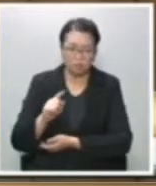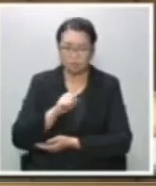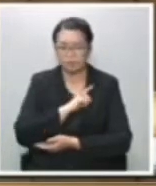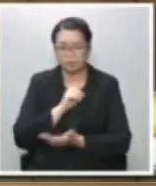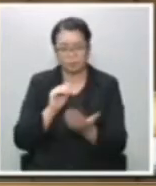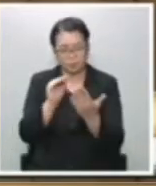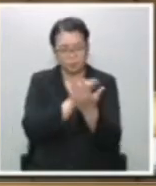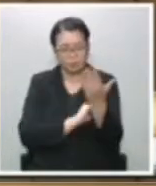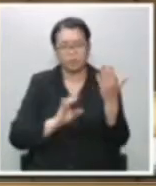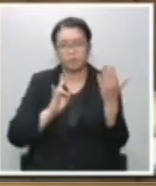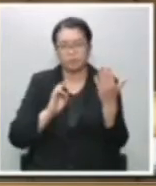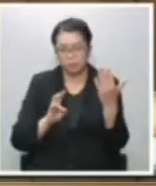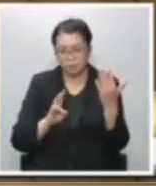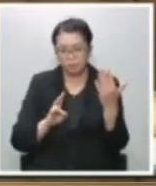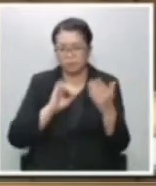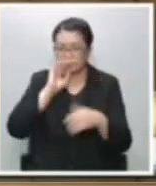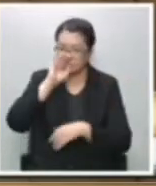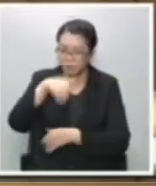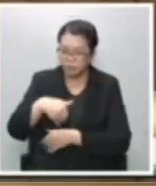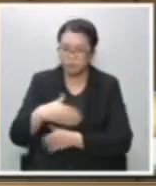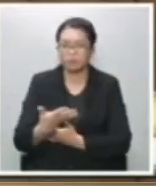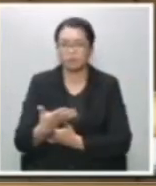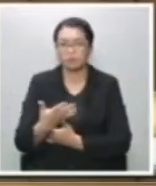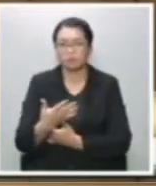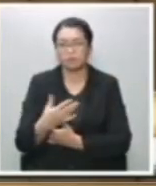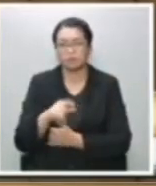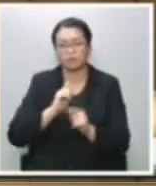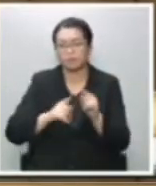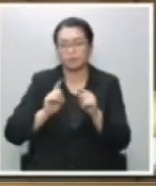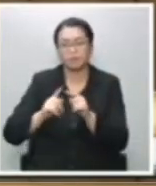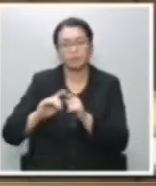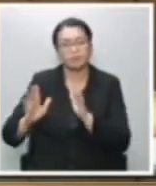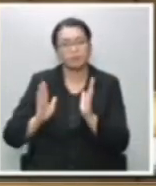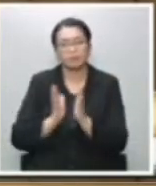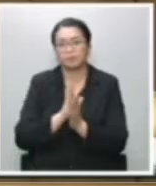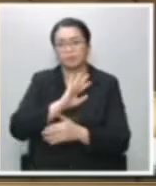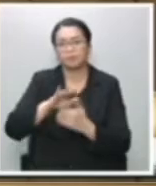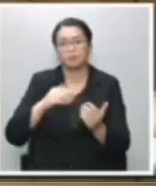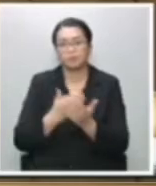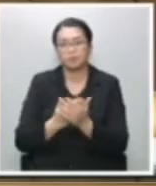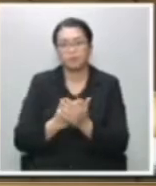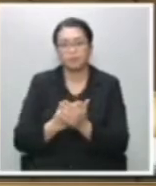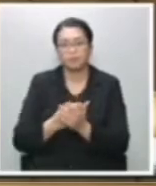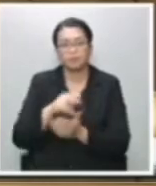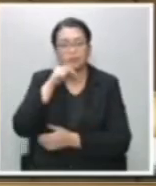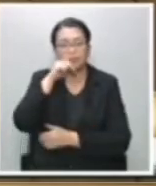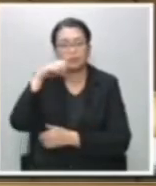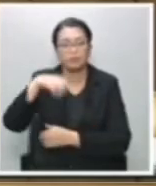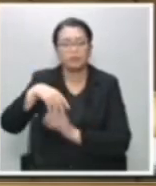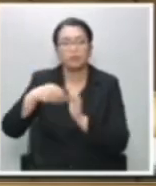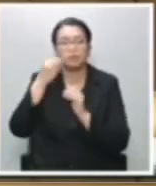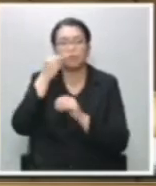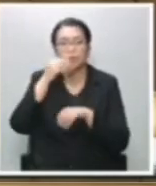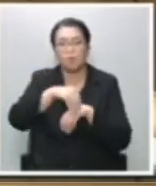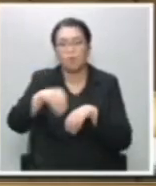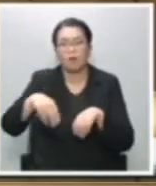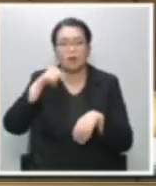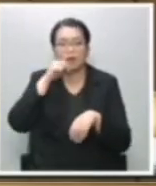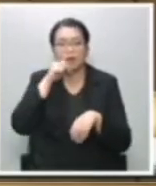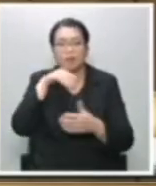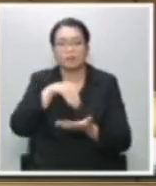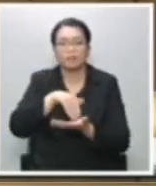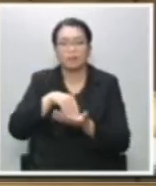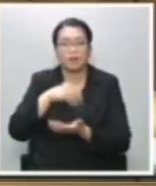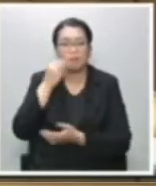ปาของท้องถิ่นเทศบาลหลายรูปแบบรวมทั้งประปาหมู่บ้านนะครับในส่วน